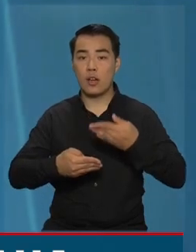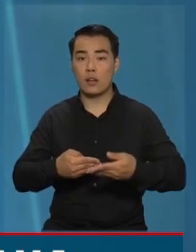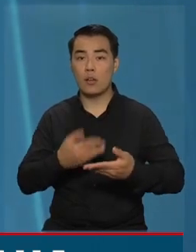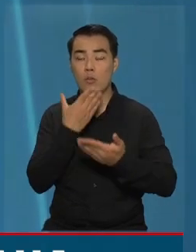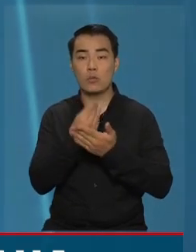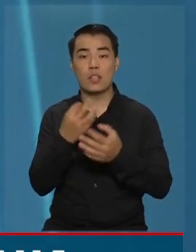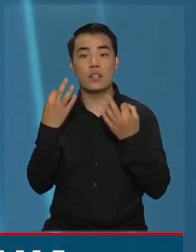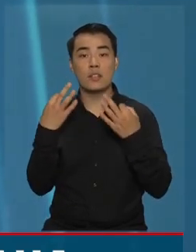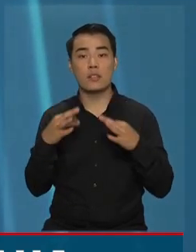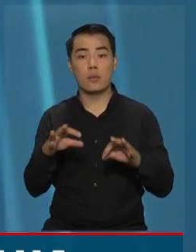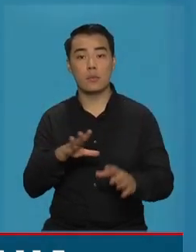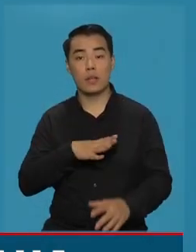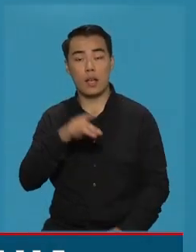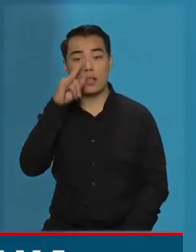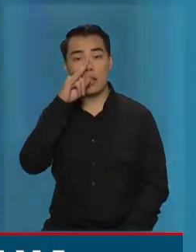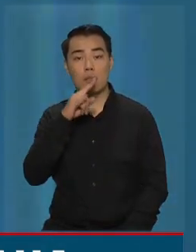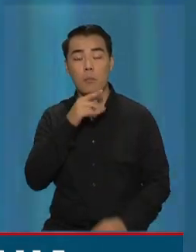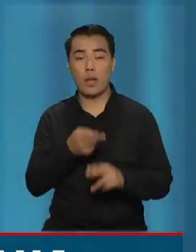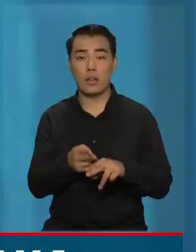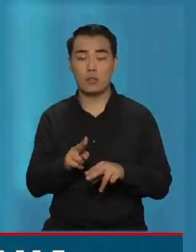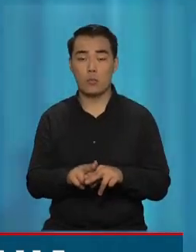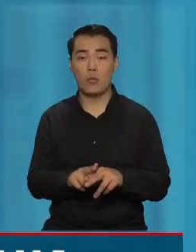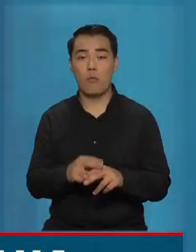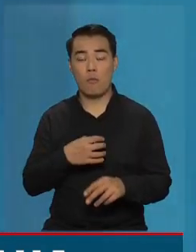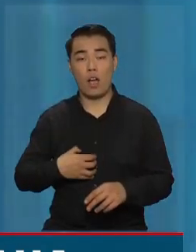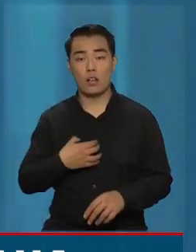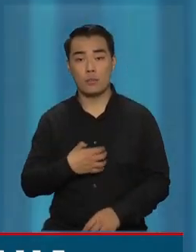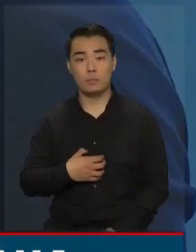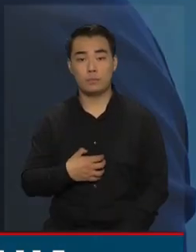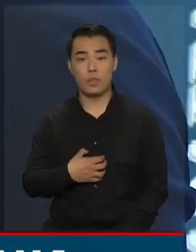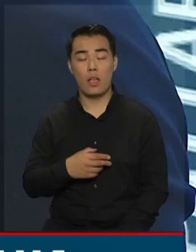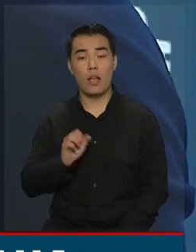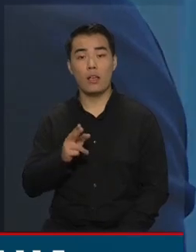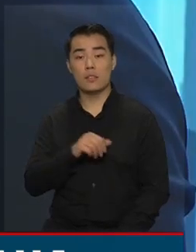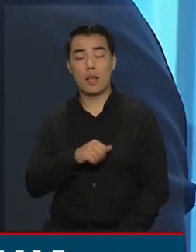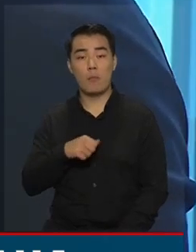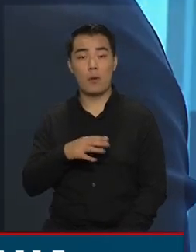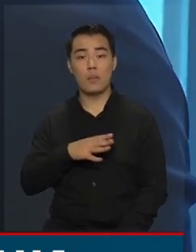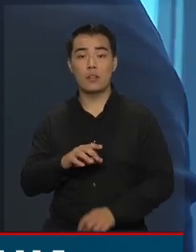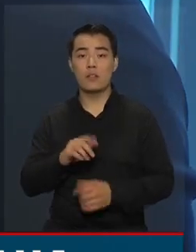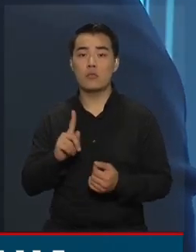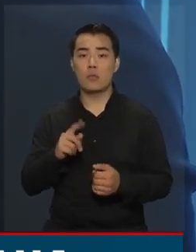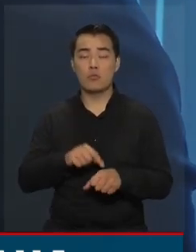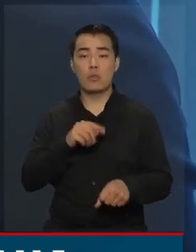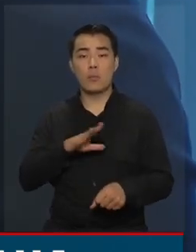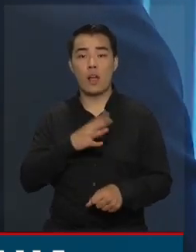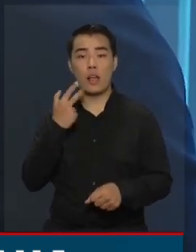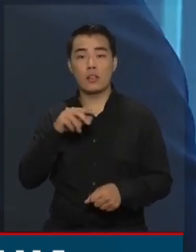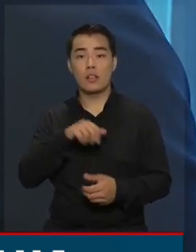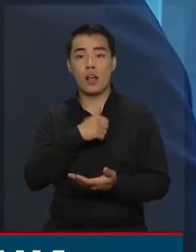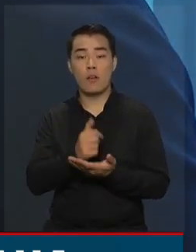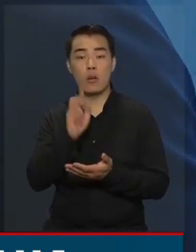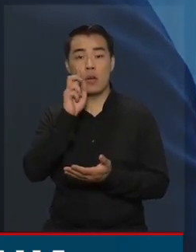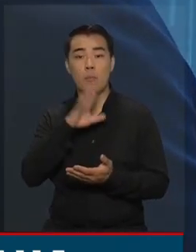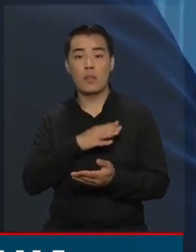нашей независимости. Именно поэтому важно. Как вы сами отреагировали на эту инициативу главы государства